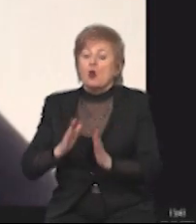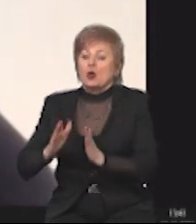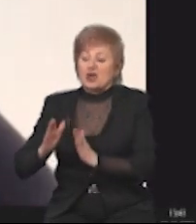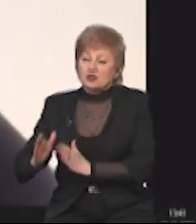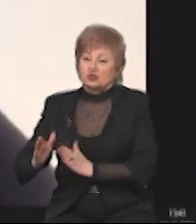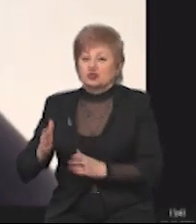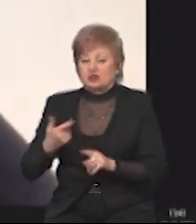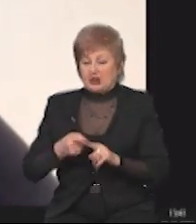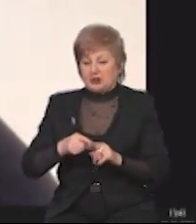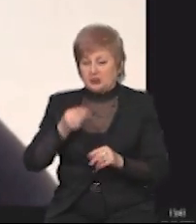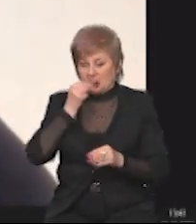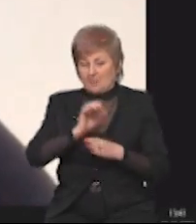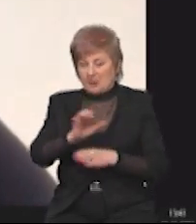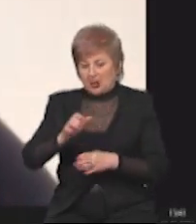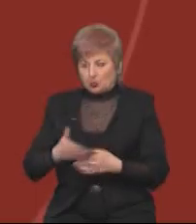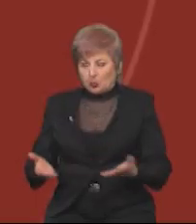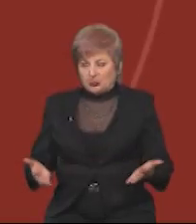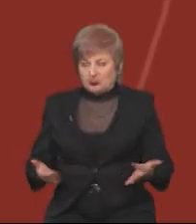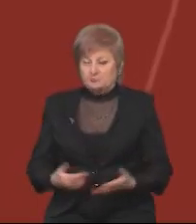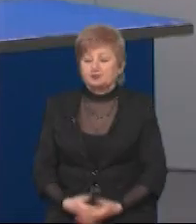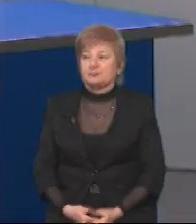к конечному потребителю.